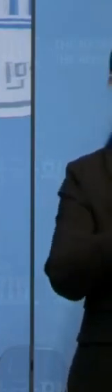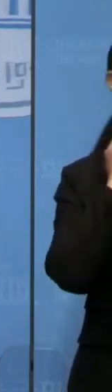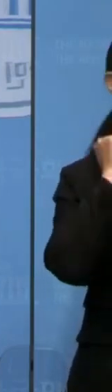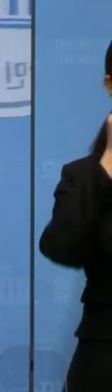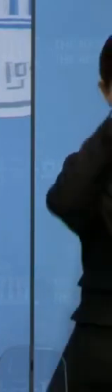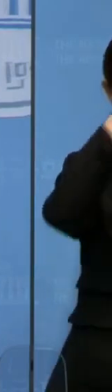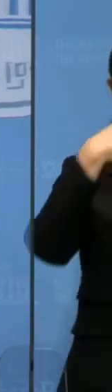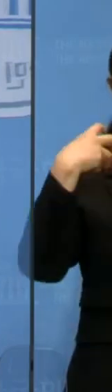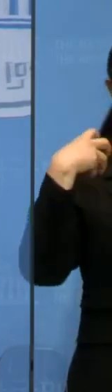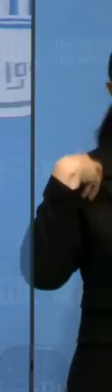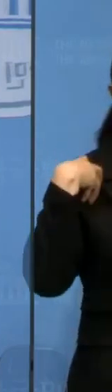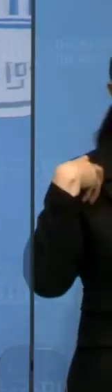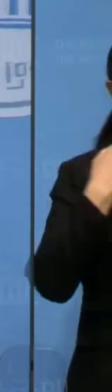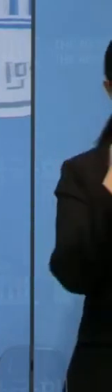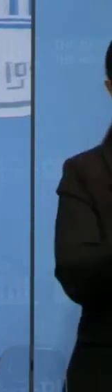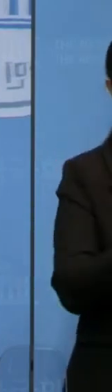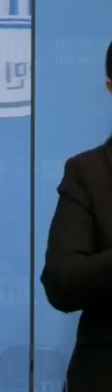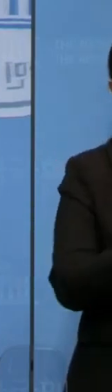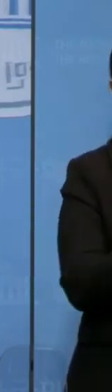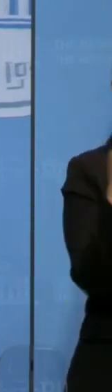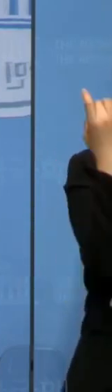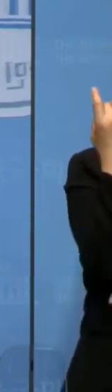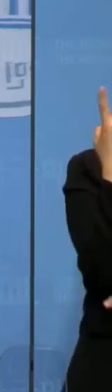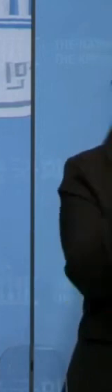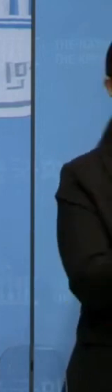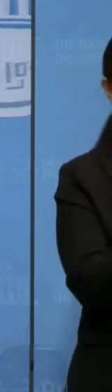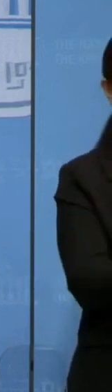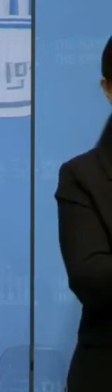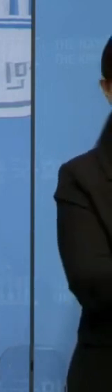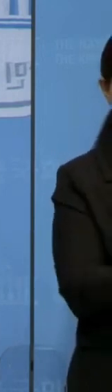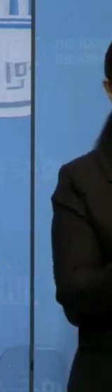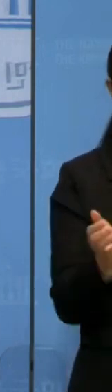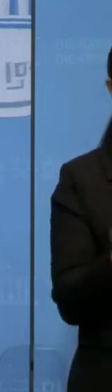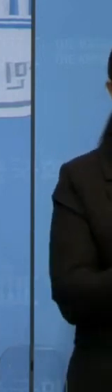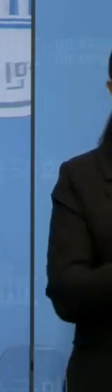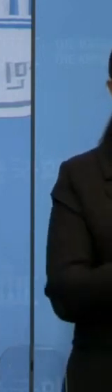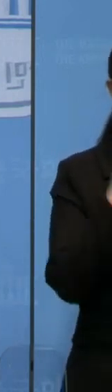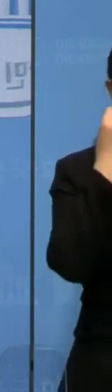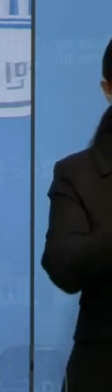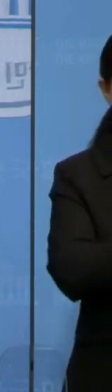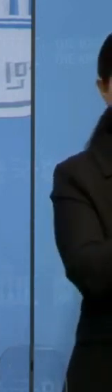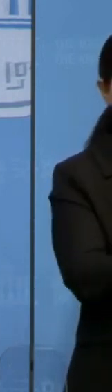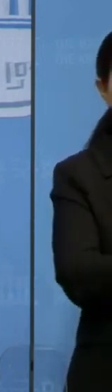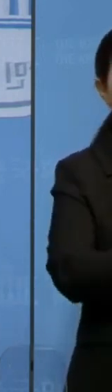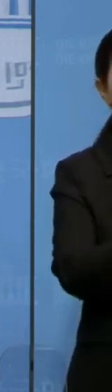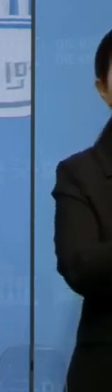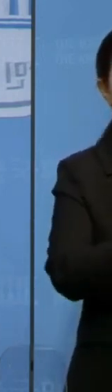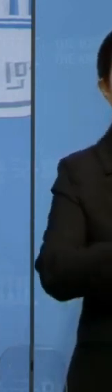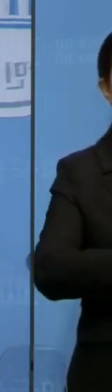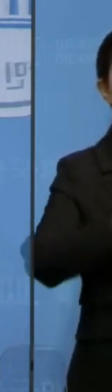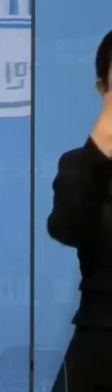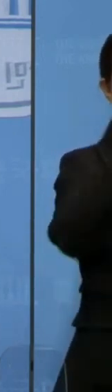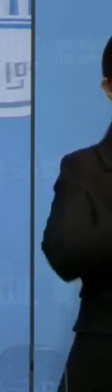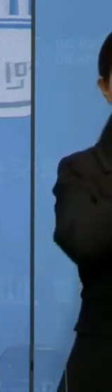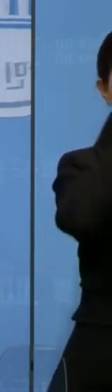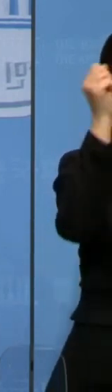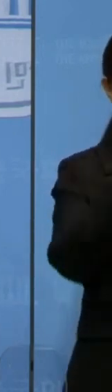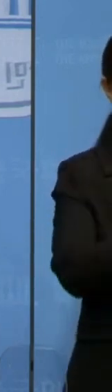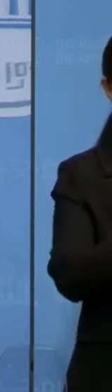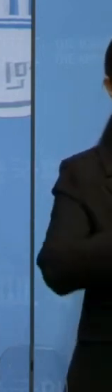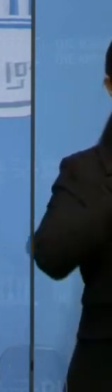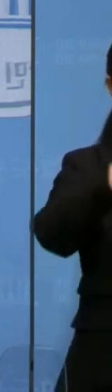혁신 성장을 위한 규제개혁 5 법을 처리했습니다 사용 땅에 반대와